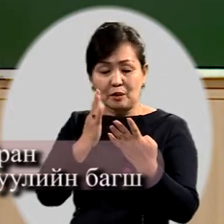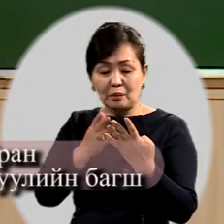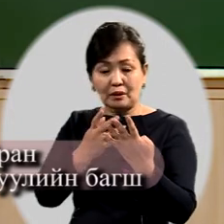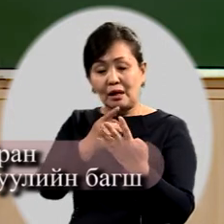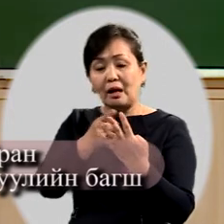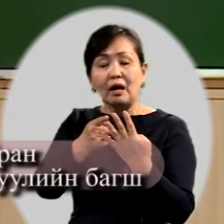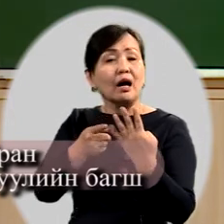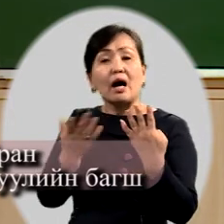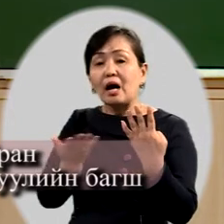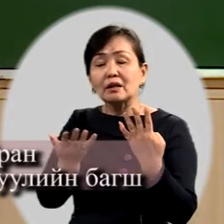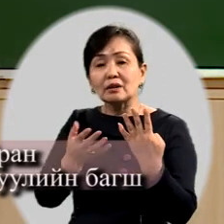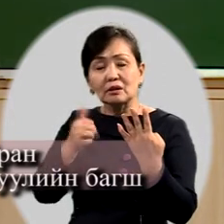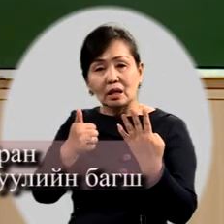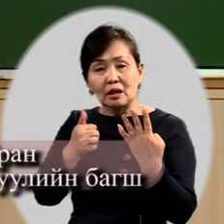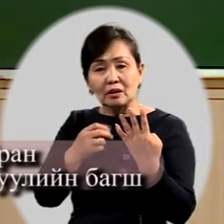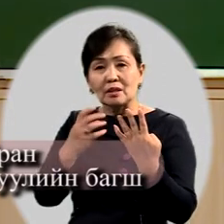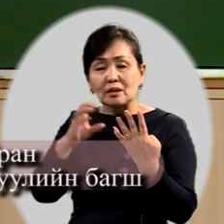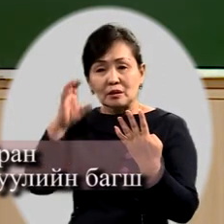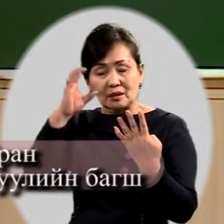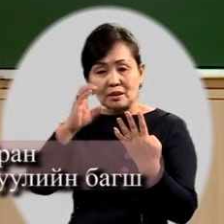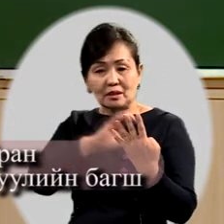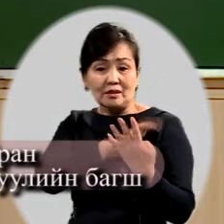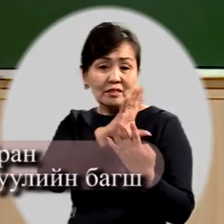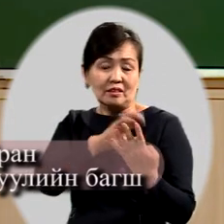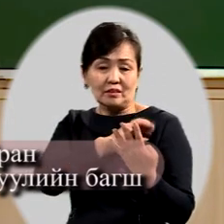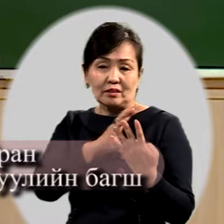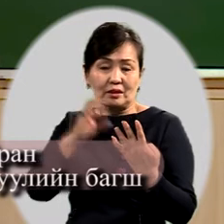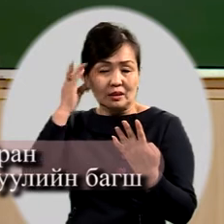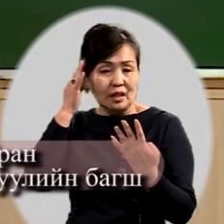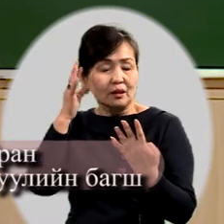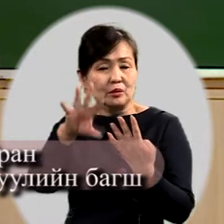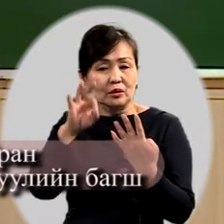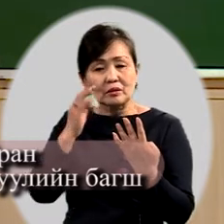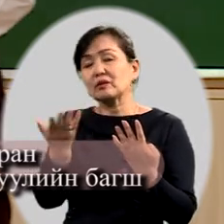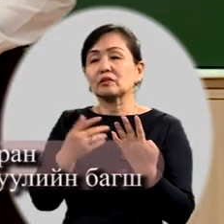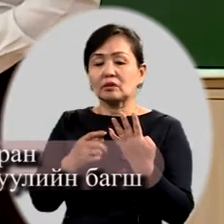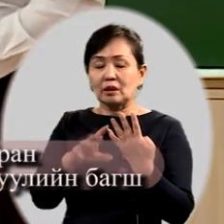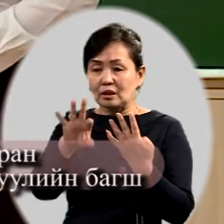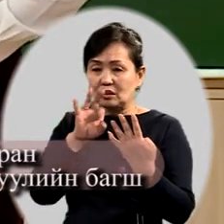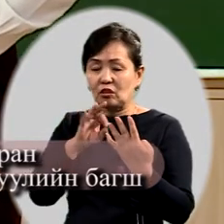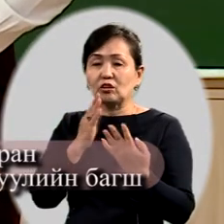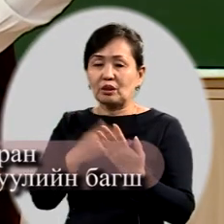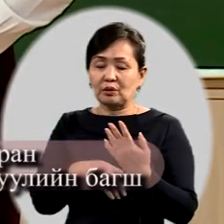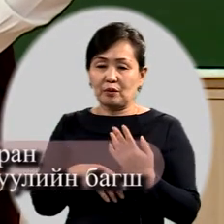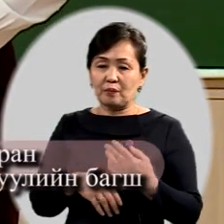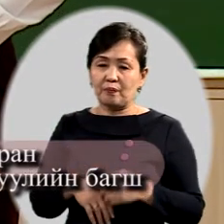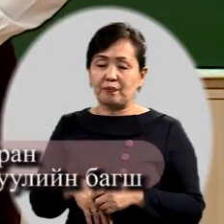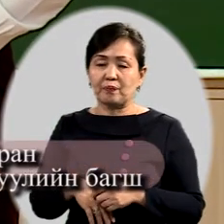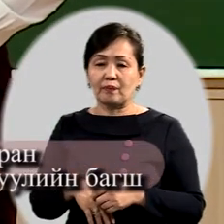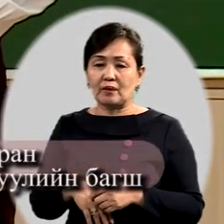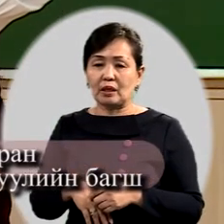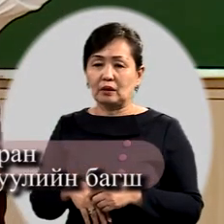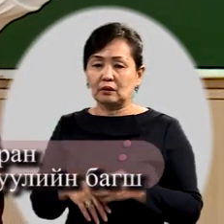суретті таңдап алу қажет. Осы суреттердің ішінен